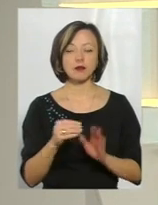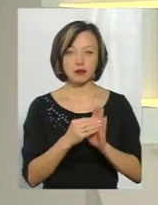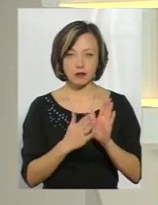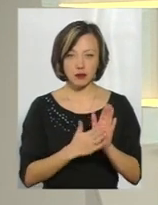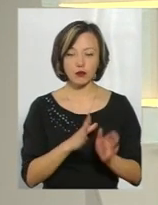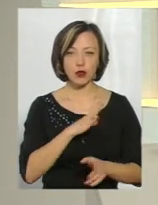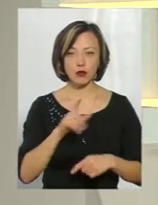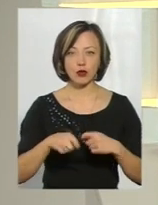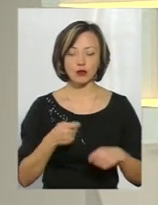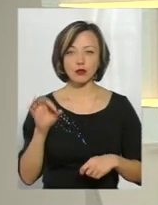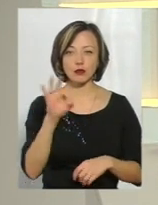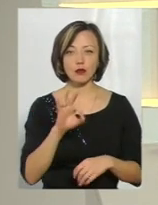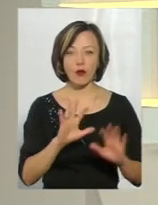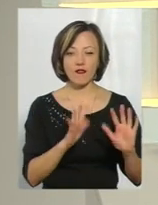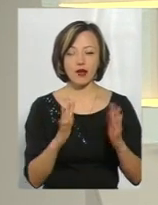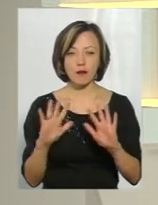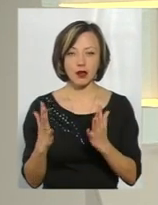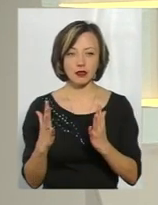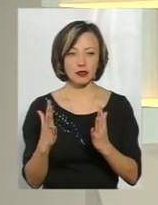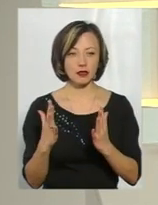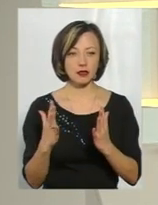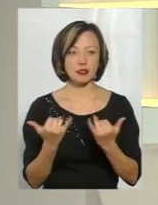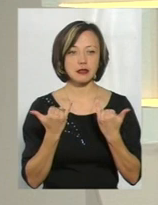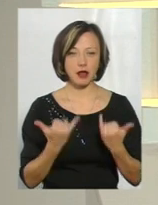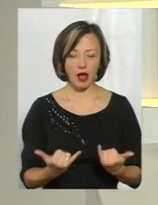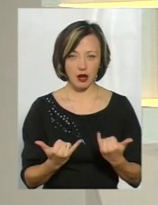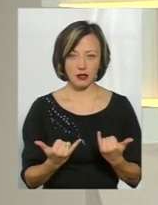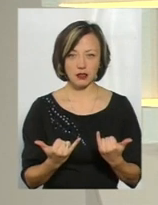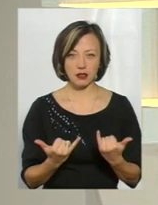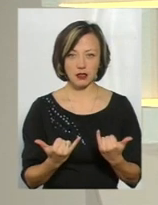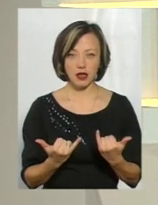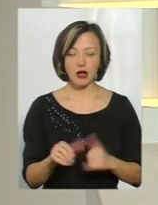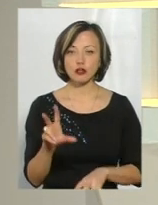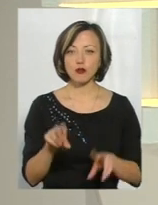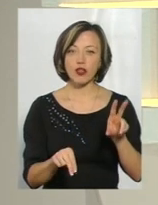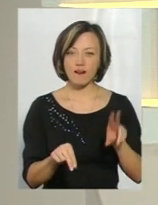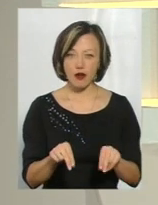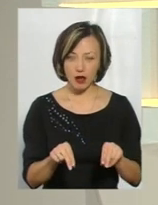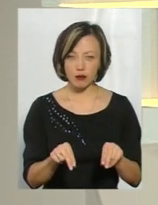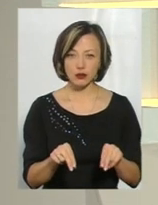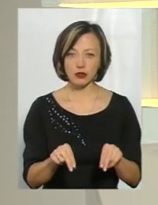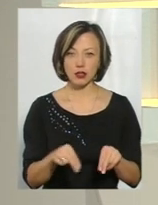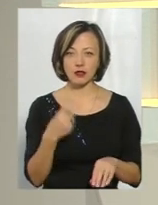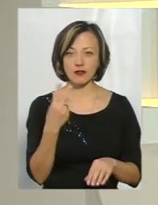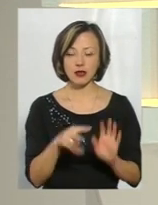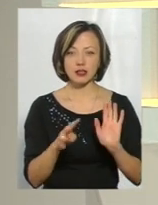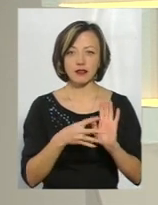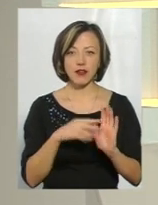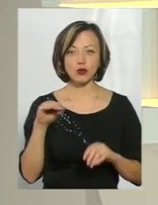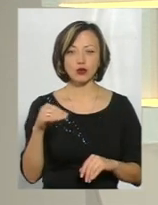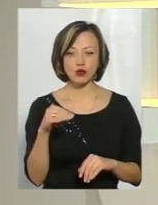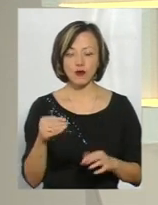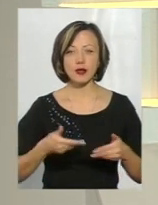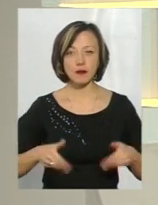про випадки вже зараз. Сподіваємося, 29 жовтня